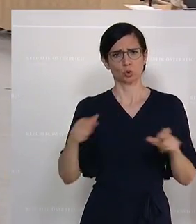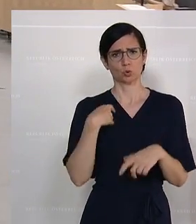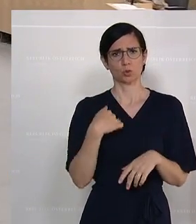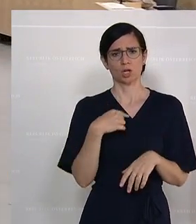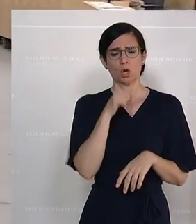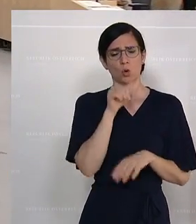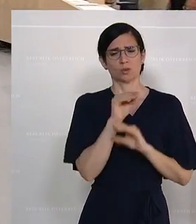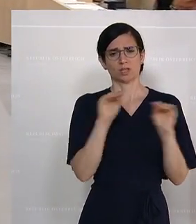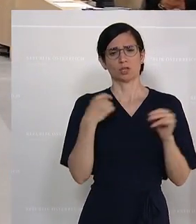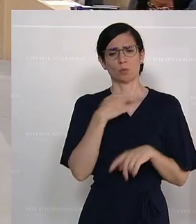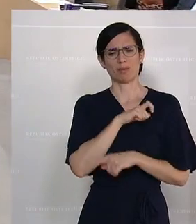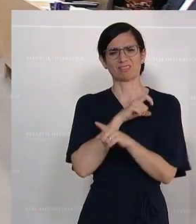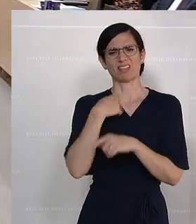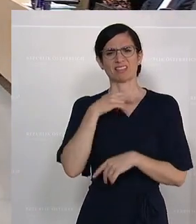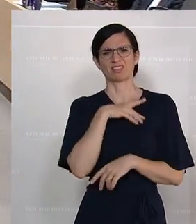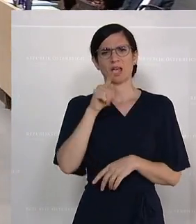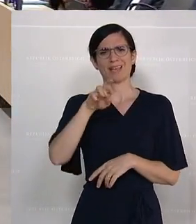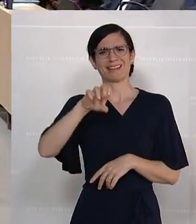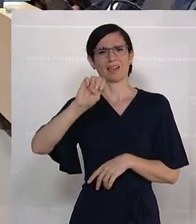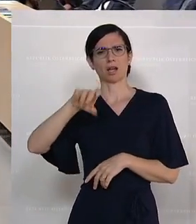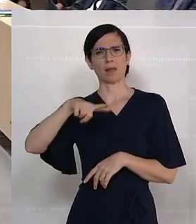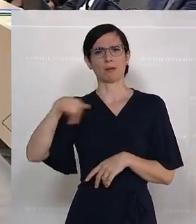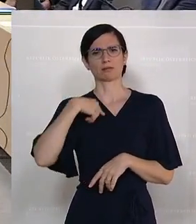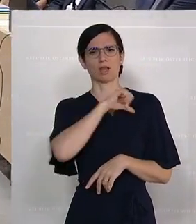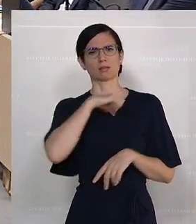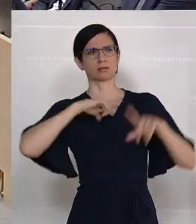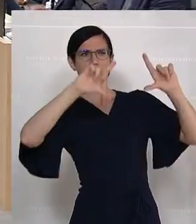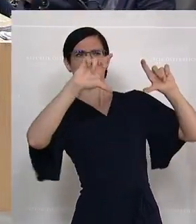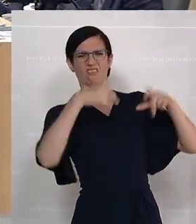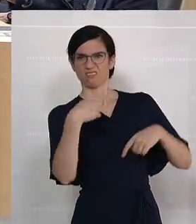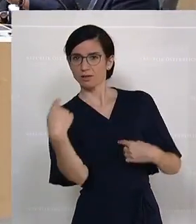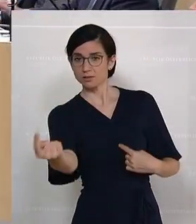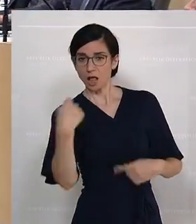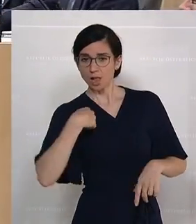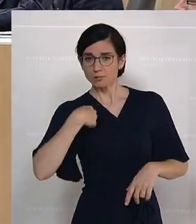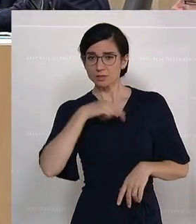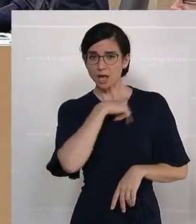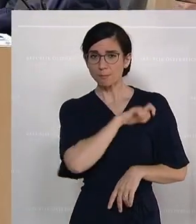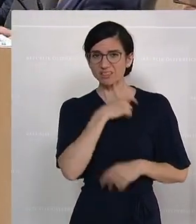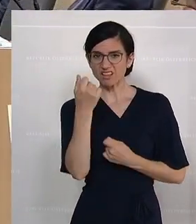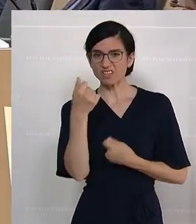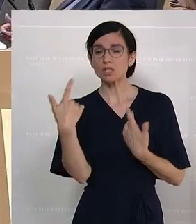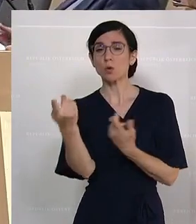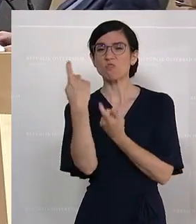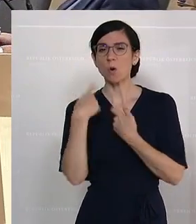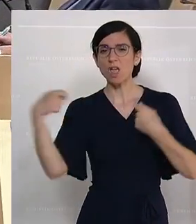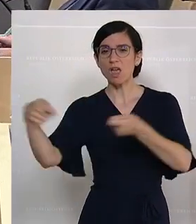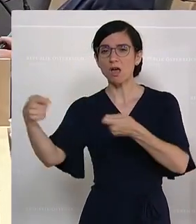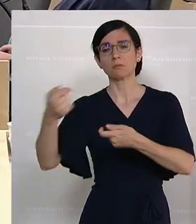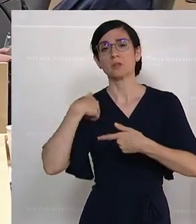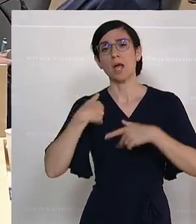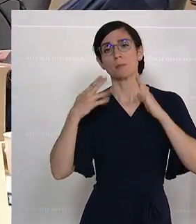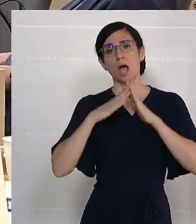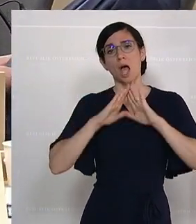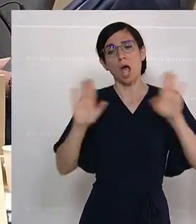dem grams elke jäger vor dem kreml posiert haben sie sollten nur mehr offenlegen wo sie ihre partei finanzierungen her haben aber das ist ein thema das sie jemals